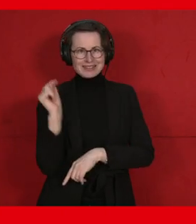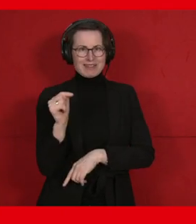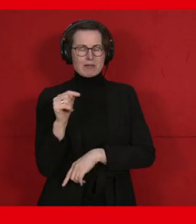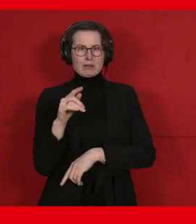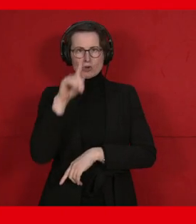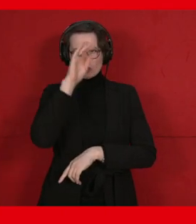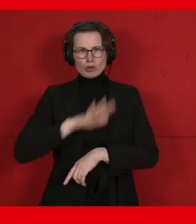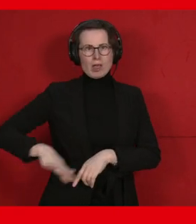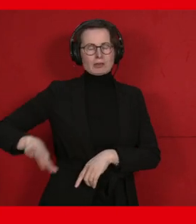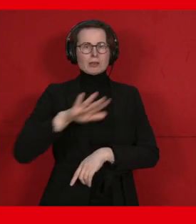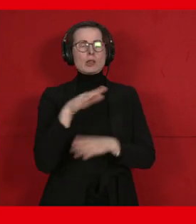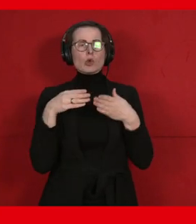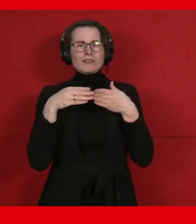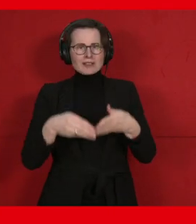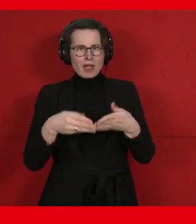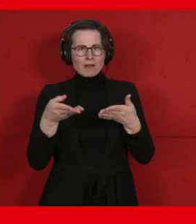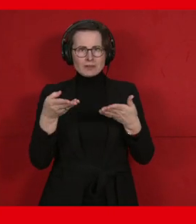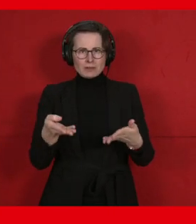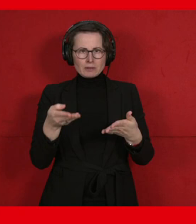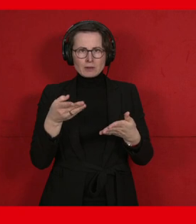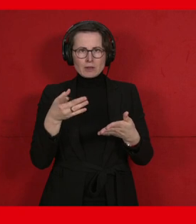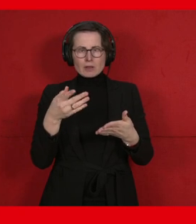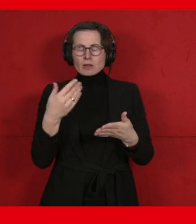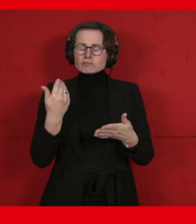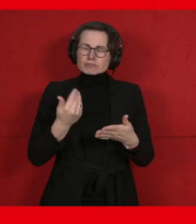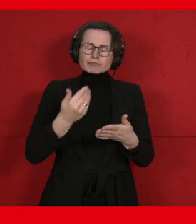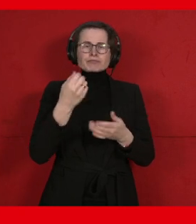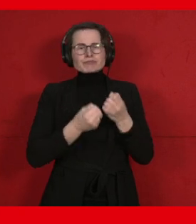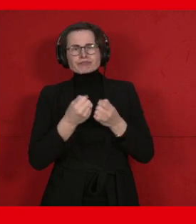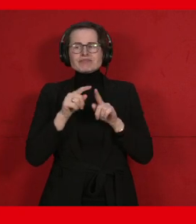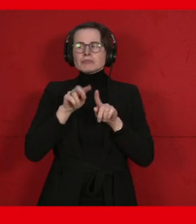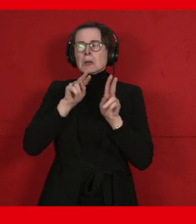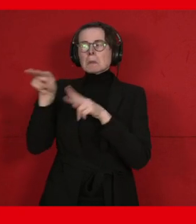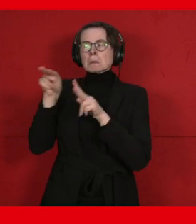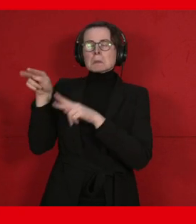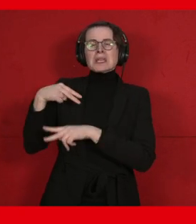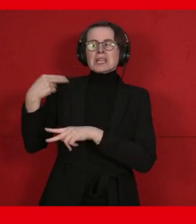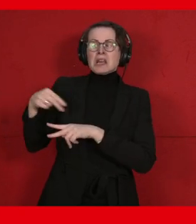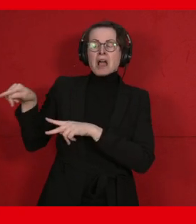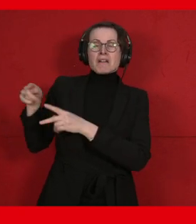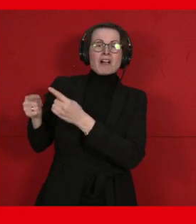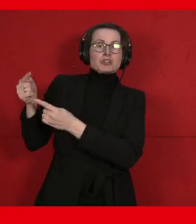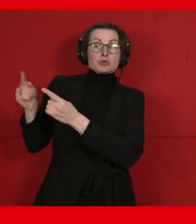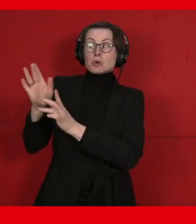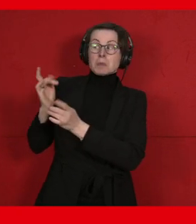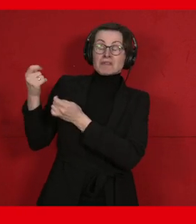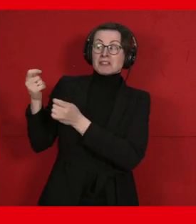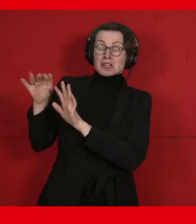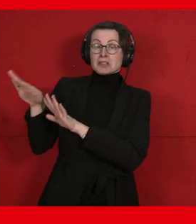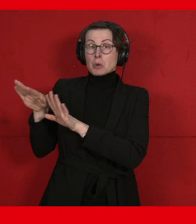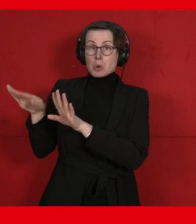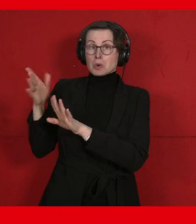Ludwigshafen, wo wir ja natürlich dann immer das eine oder andere zu kämpfen haben. Wenn wir über China reden, dann ist da großes Wachstum und dann ist da Investitionen, dann